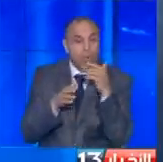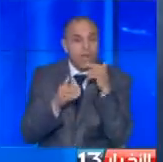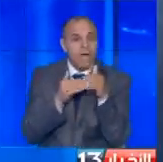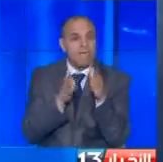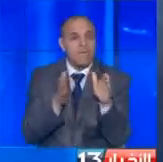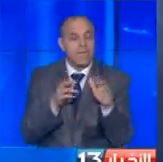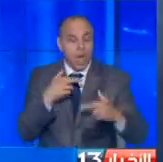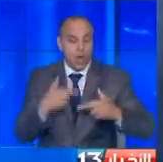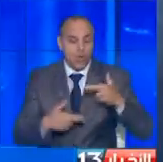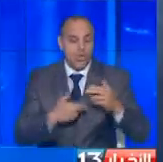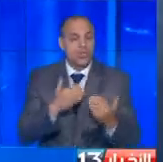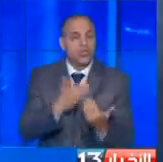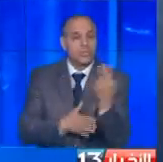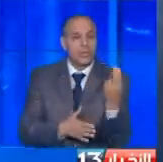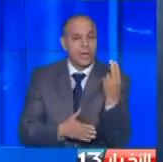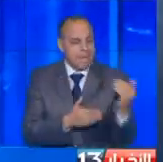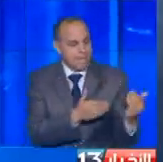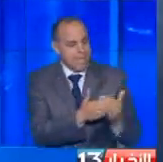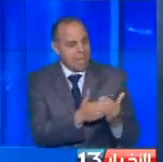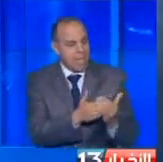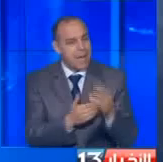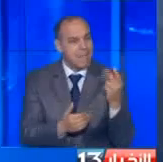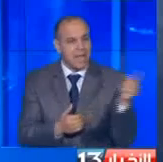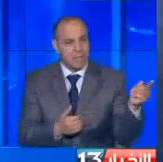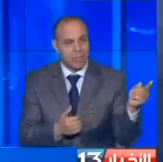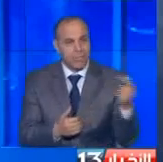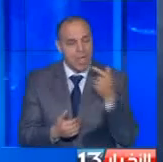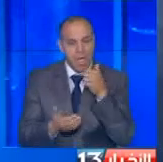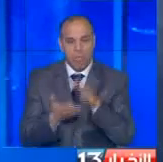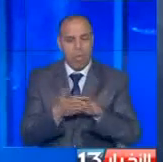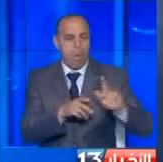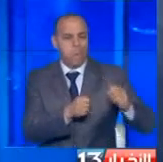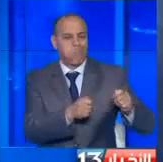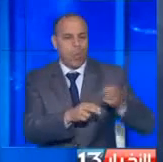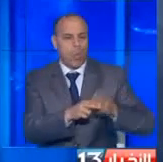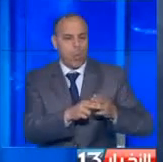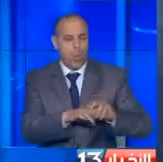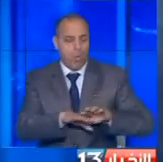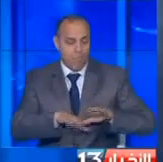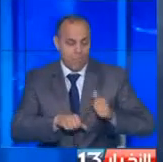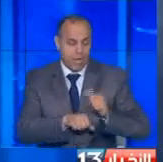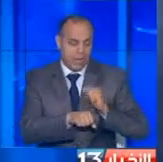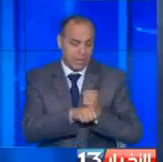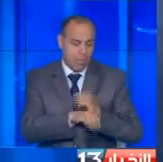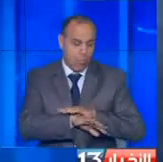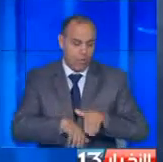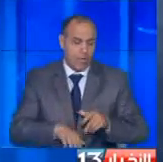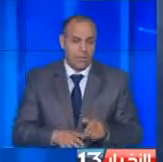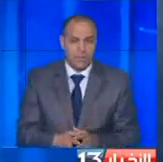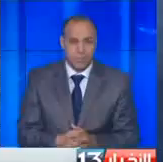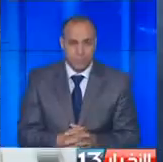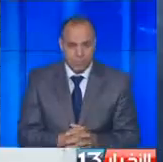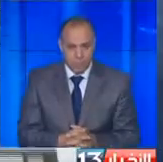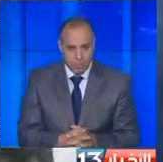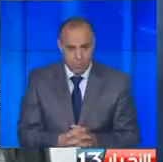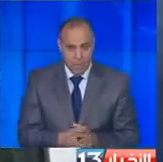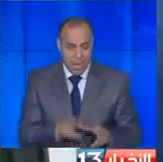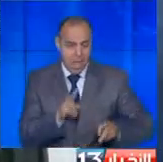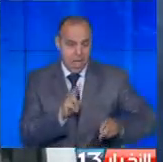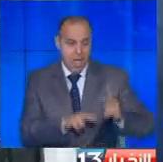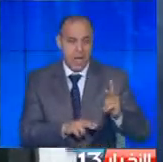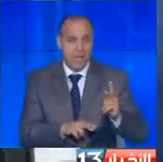بفتح المطعم الجامعي المحاذي للمعهد الذي ظل مغلقا منذ انتهاء أشغاله. أكثر